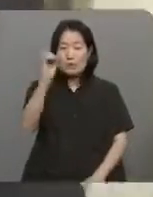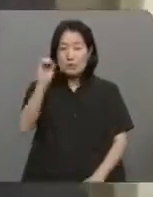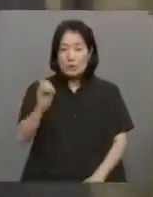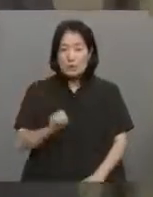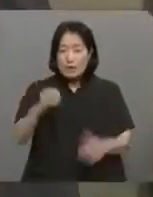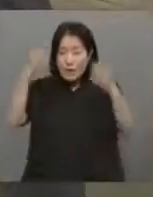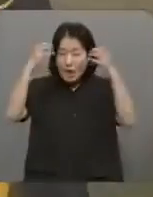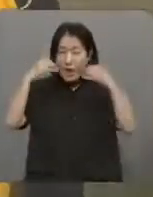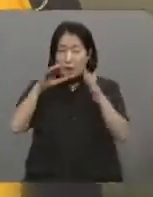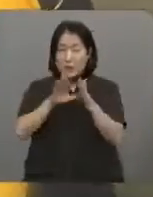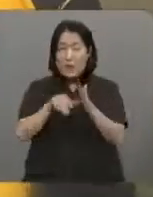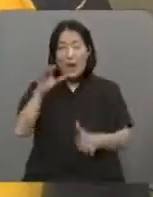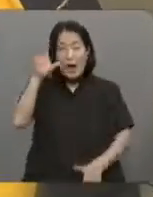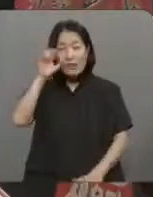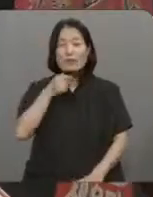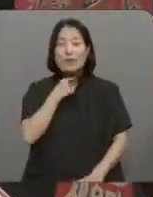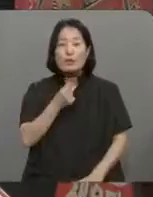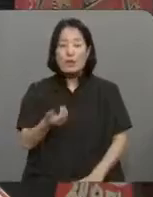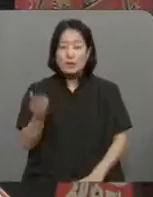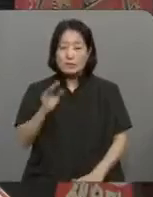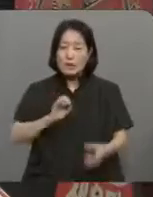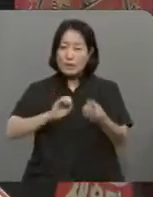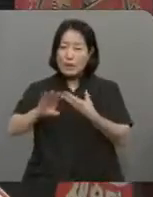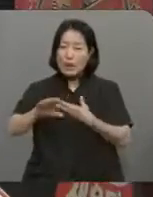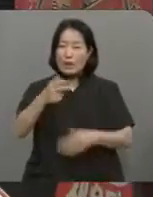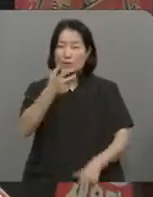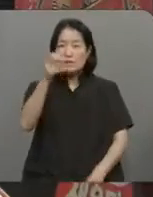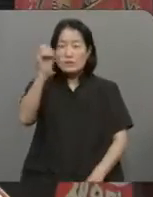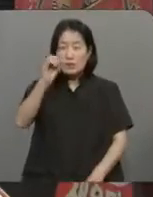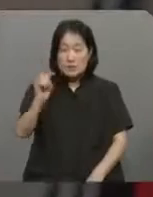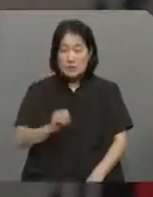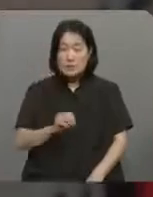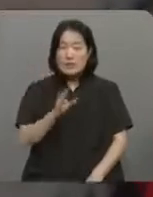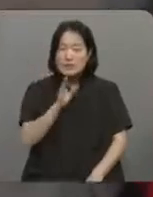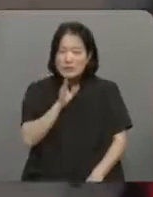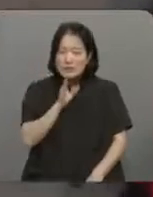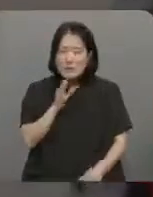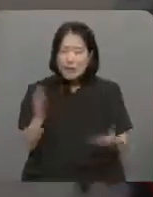여름방학 아르바이트를 하겠다고 했지만 응답자의 70%는